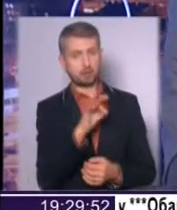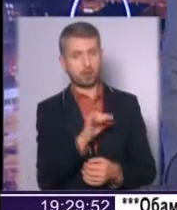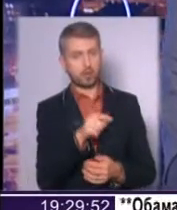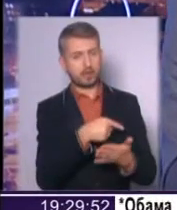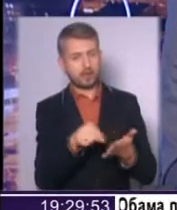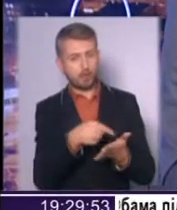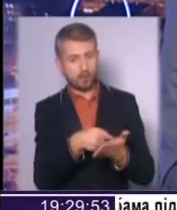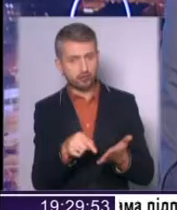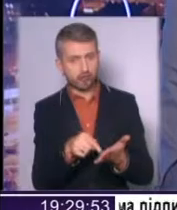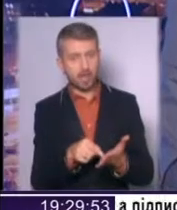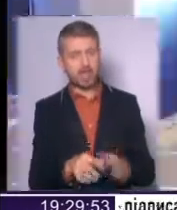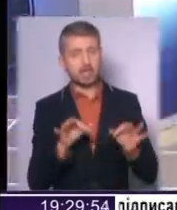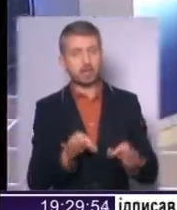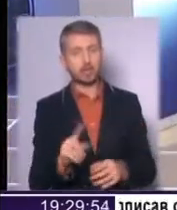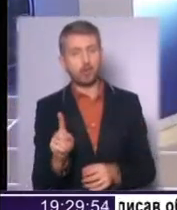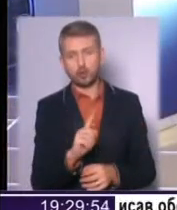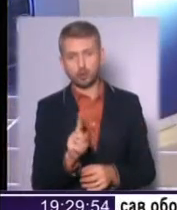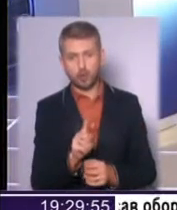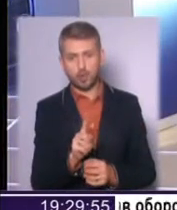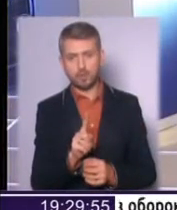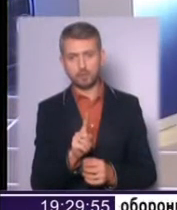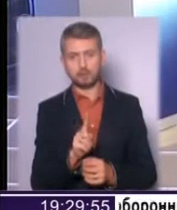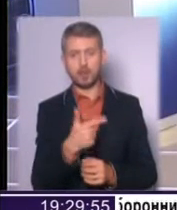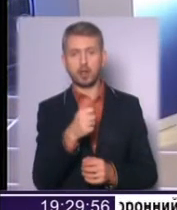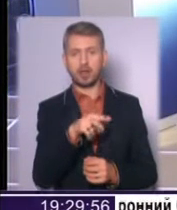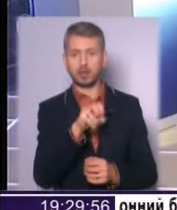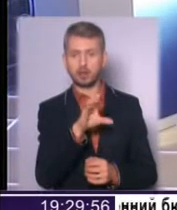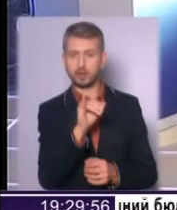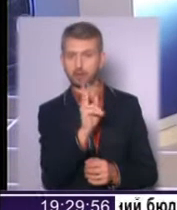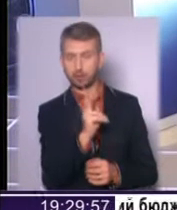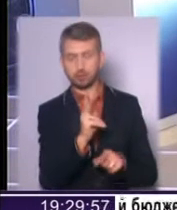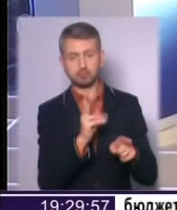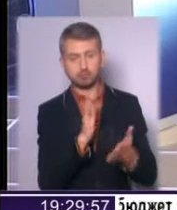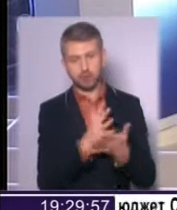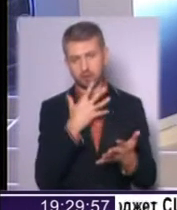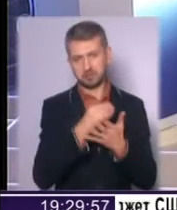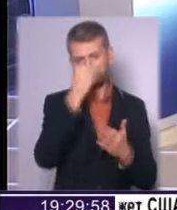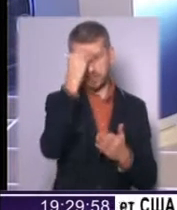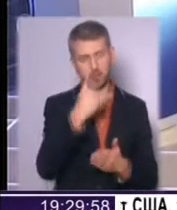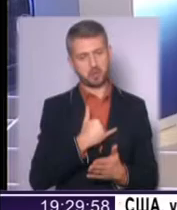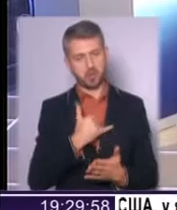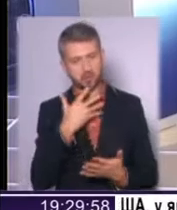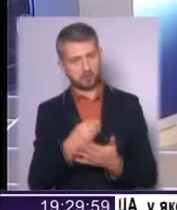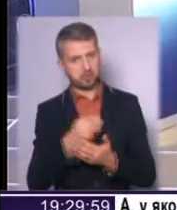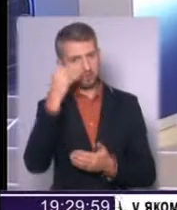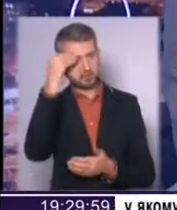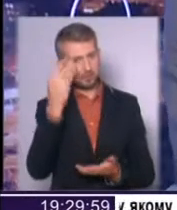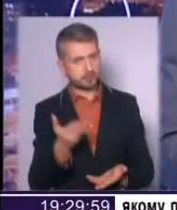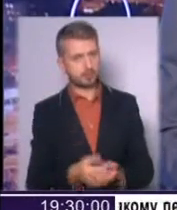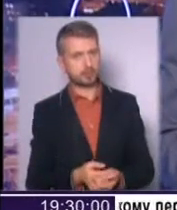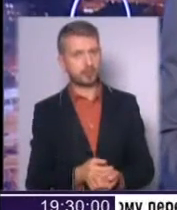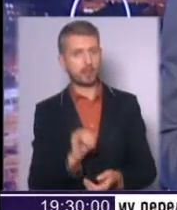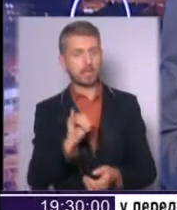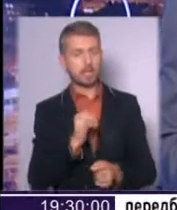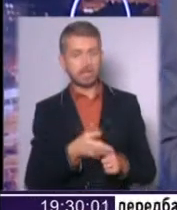на голосування, ти можеш вимагати підтвердження, тоді можеш отримати слово. Тобто таким механізмом десь Юрко намагається користуватися. Тобто він